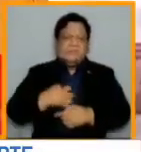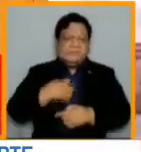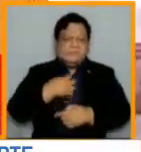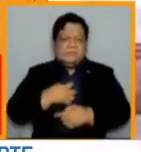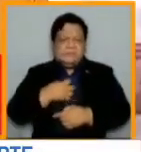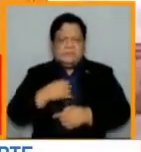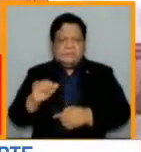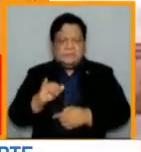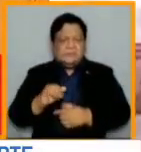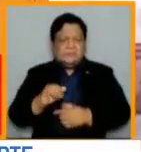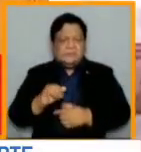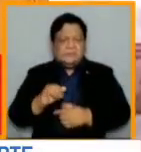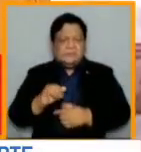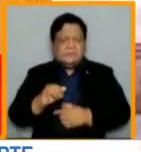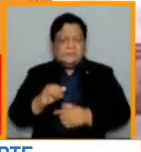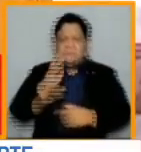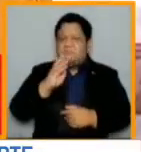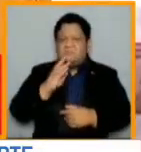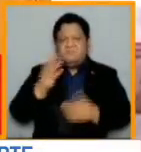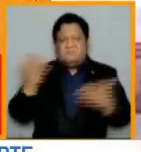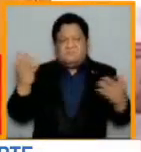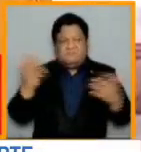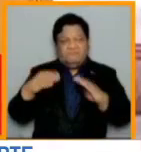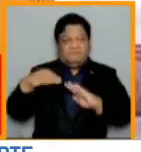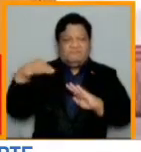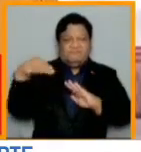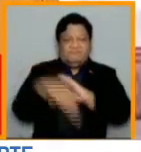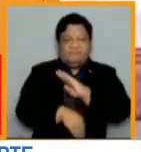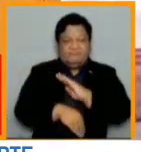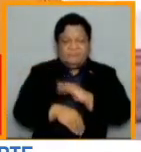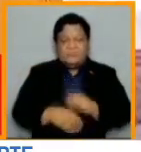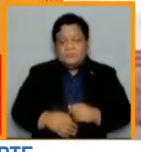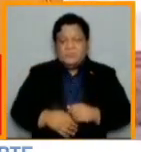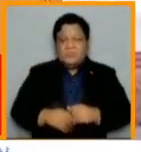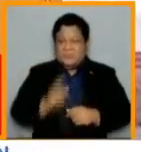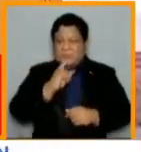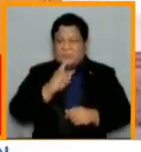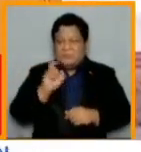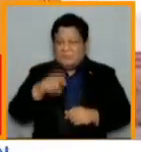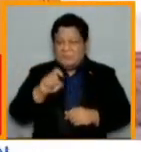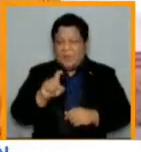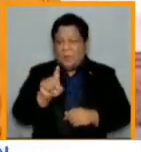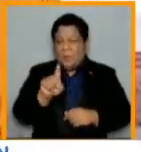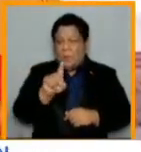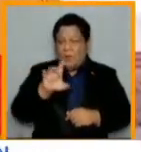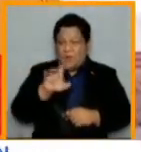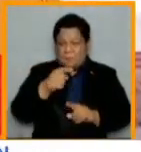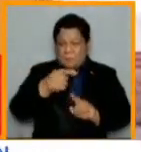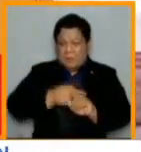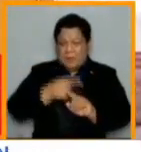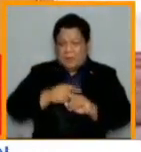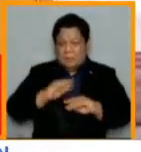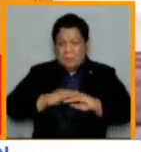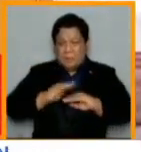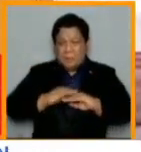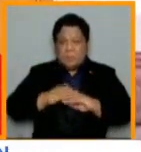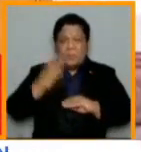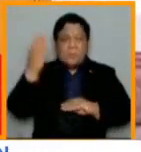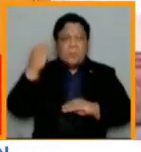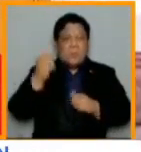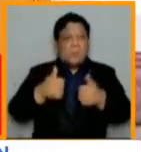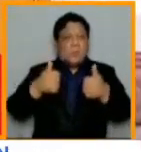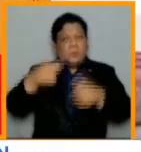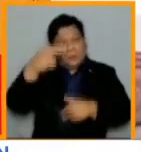kasi minimum of 100 deployment per month before na okay ang Saudi. Dapat talaga